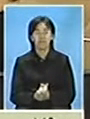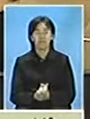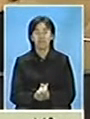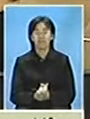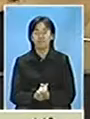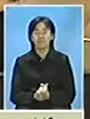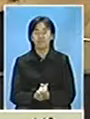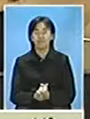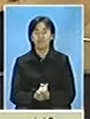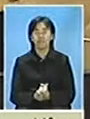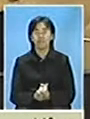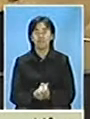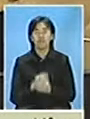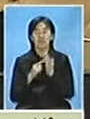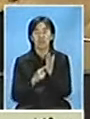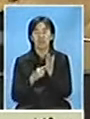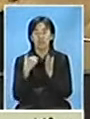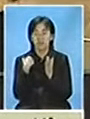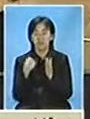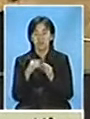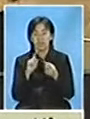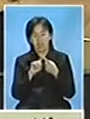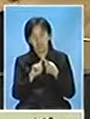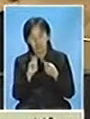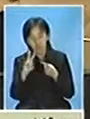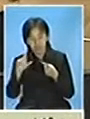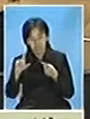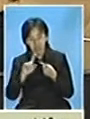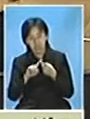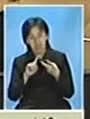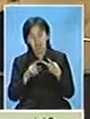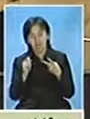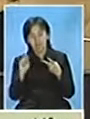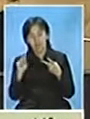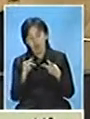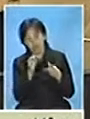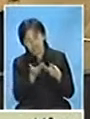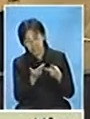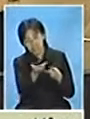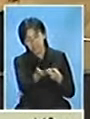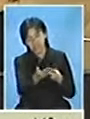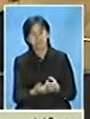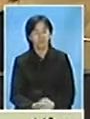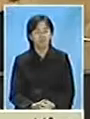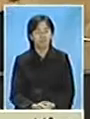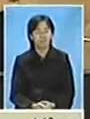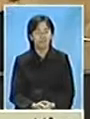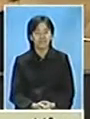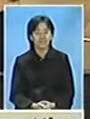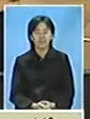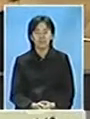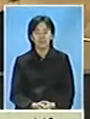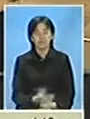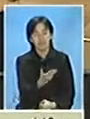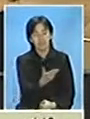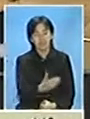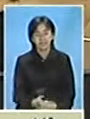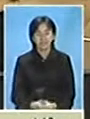มีผู้สงวนคำแปล2ท่านคือท่านวันชัยและท่านอนุรักษ์ท่านอนุรักษ์ไม่ติดใจหรือท่านวันชัยคะเชิญท่านวันชัยสอนสิริ